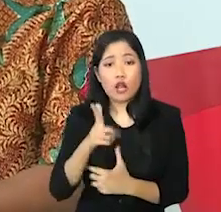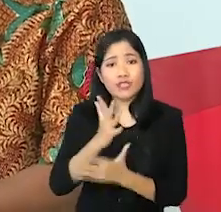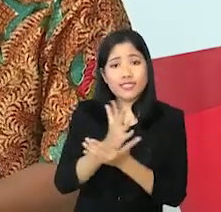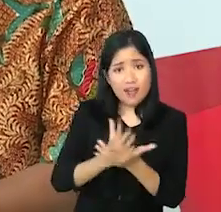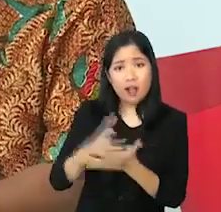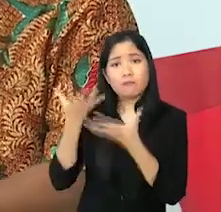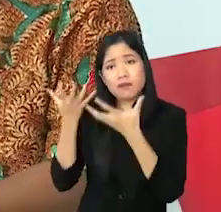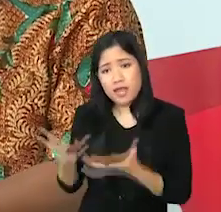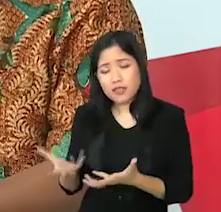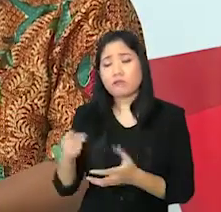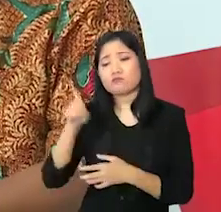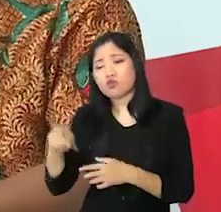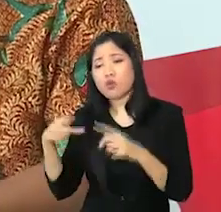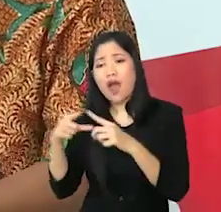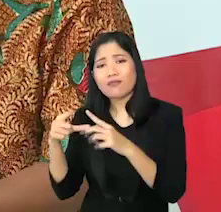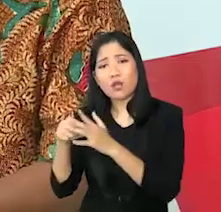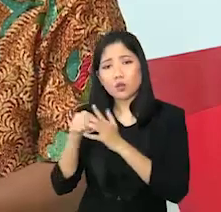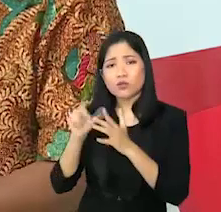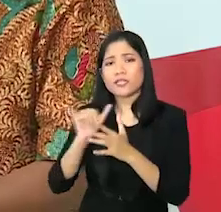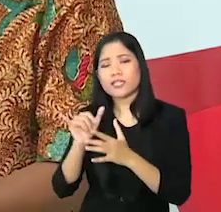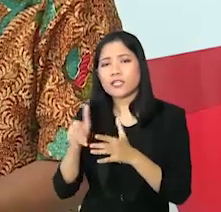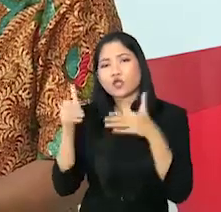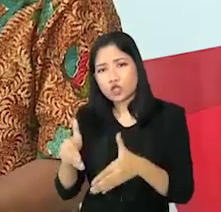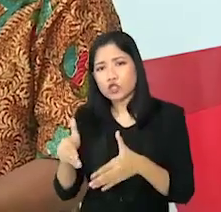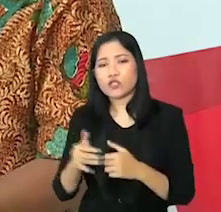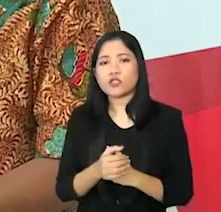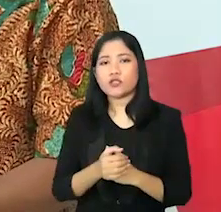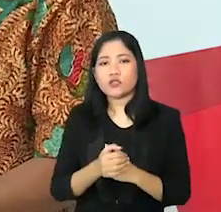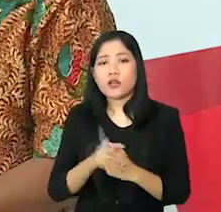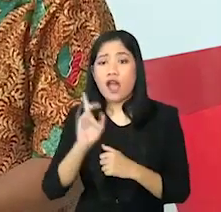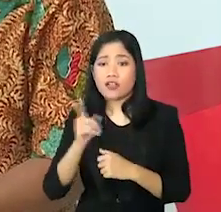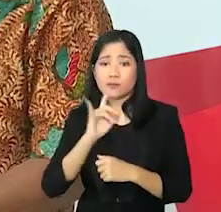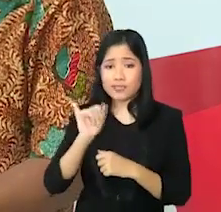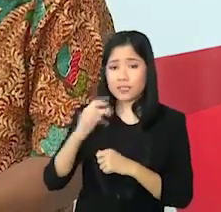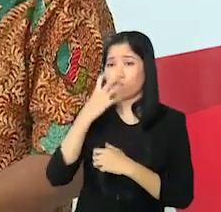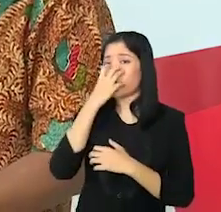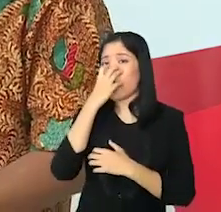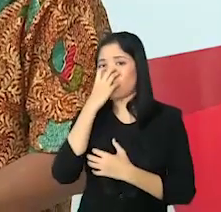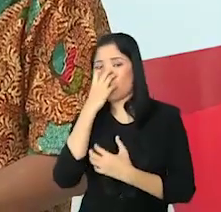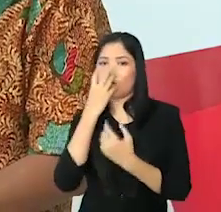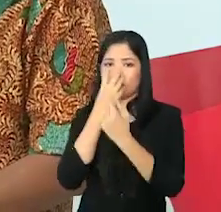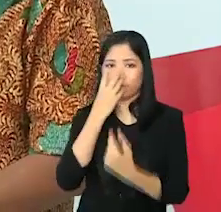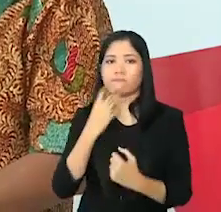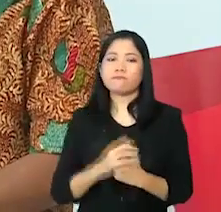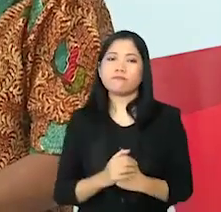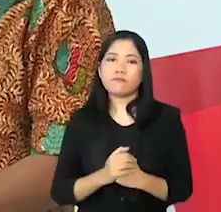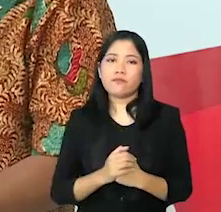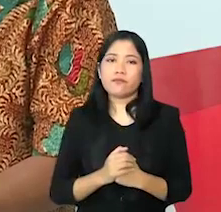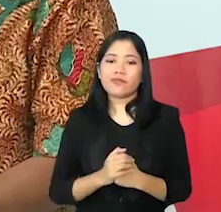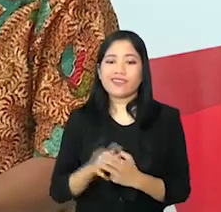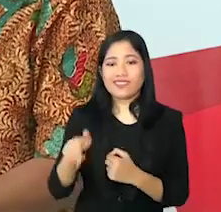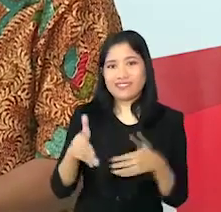membutuhkan alat bantu yang spesifik termasuk ventilator strategi ini kita